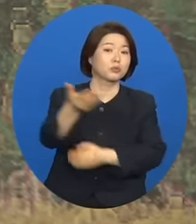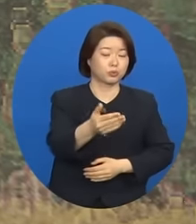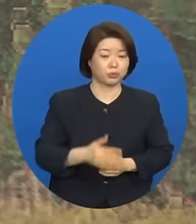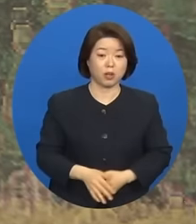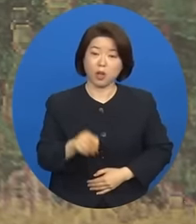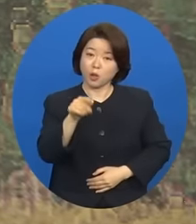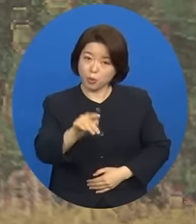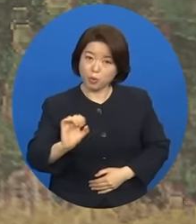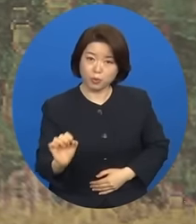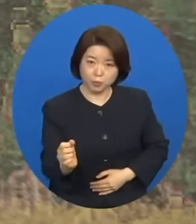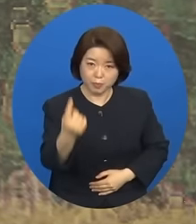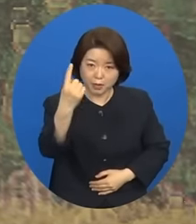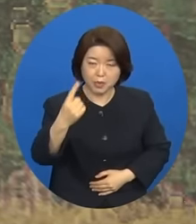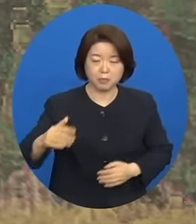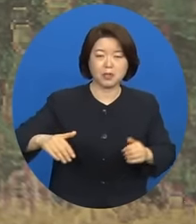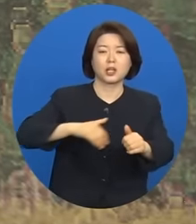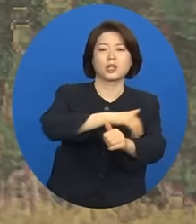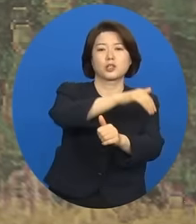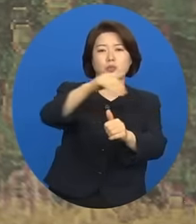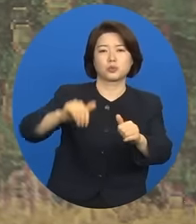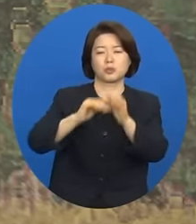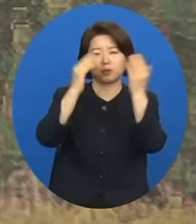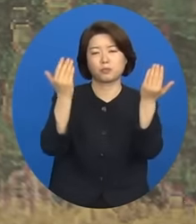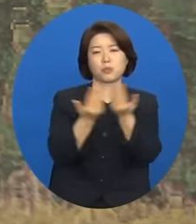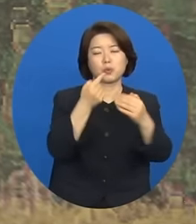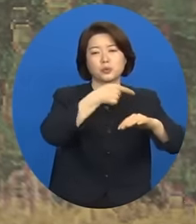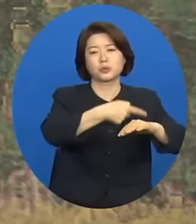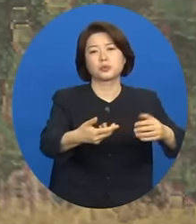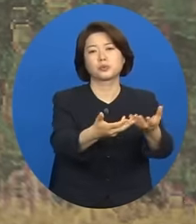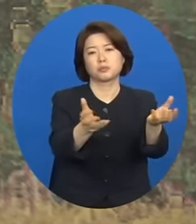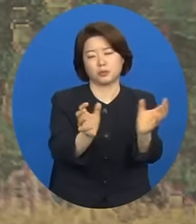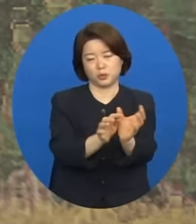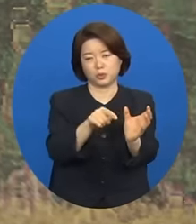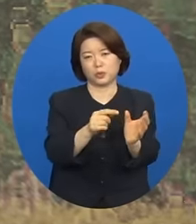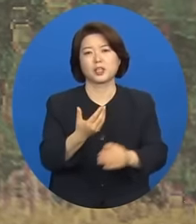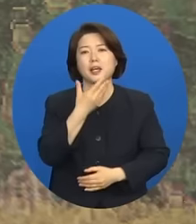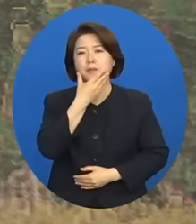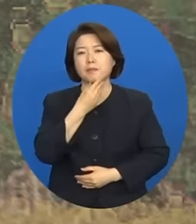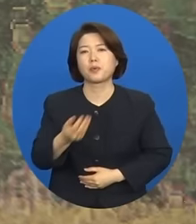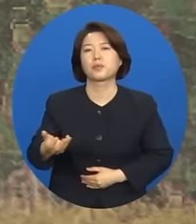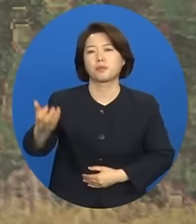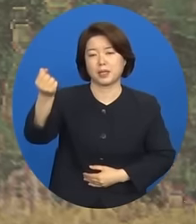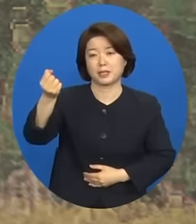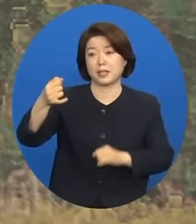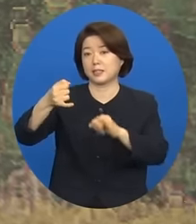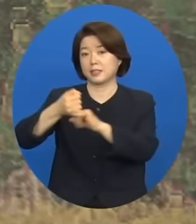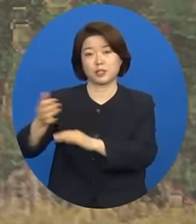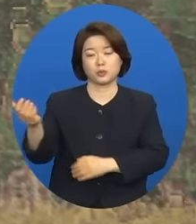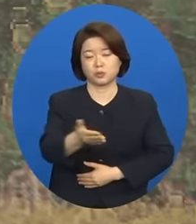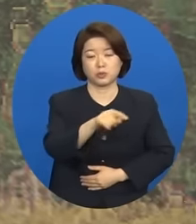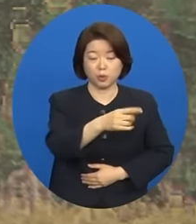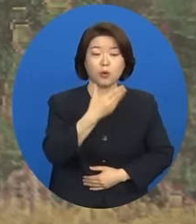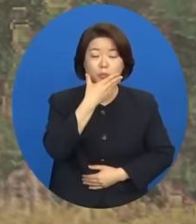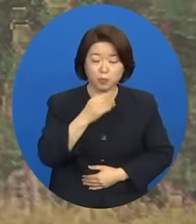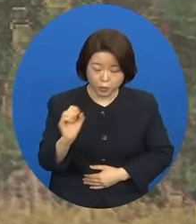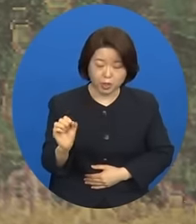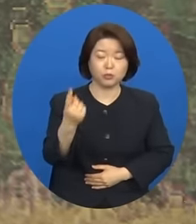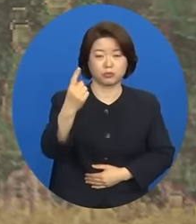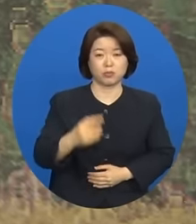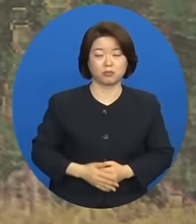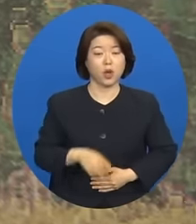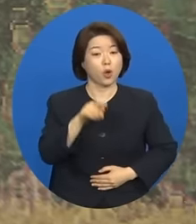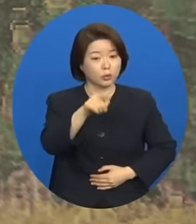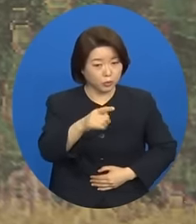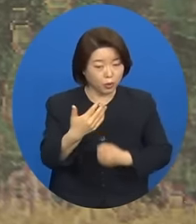말미암아 주위의 모든 민족이 복을 받게 될 거야. 약속하셨거든요. 너는 복의 근원이다. 너 때문에